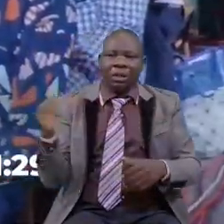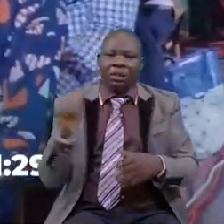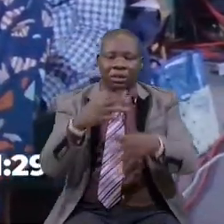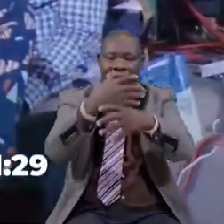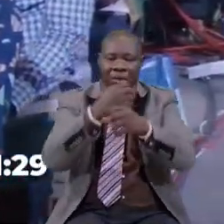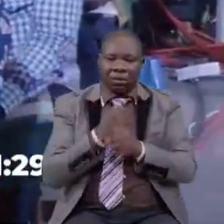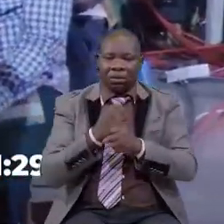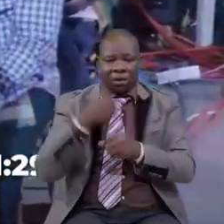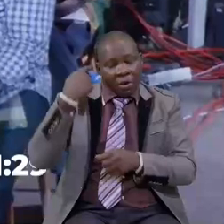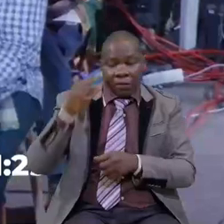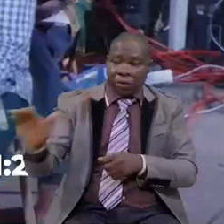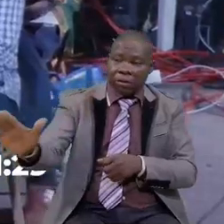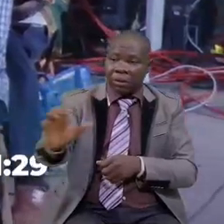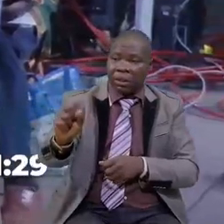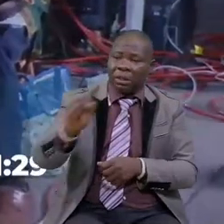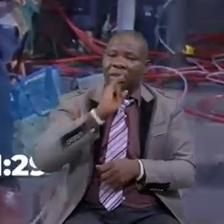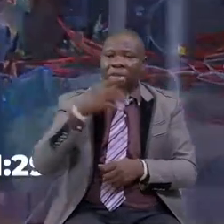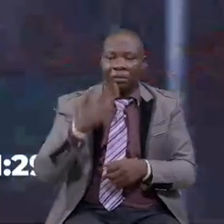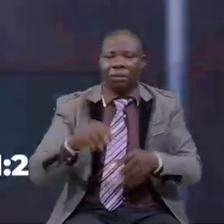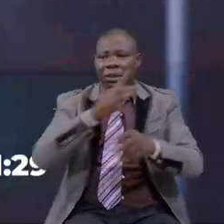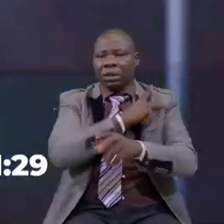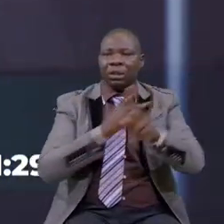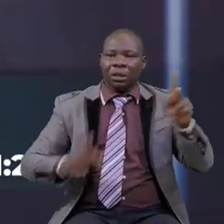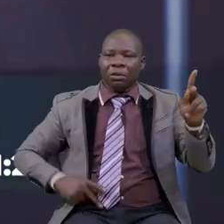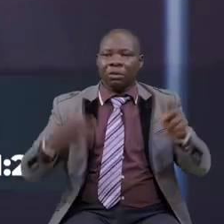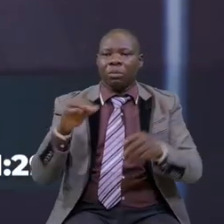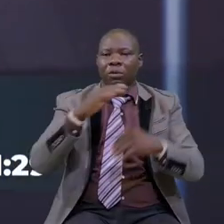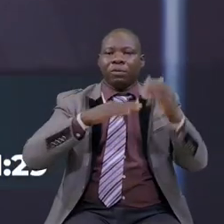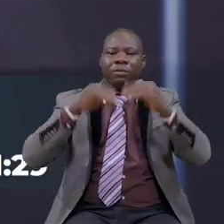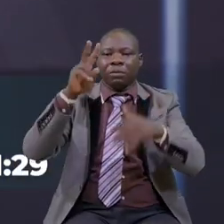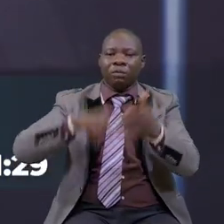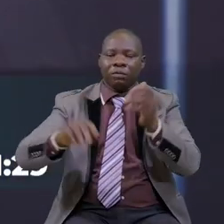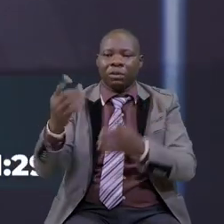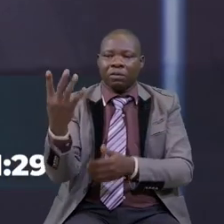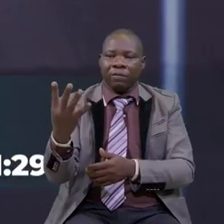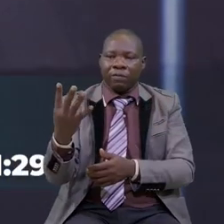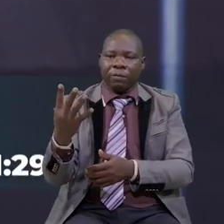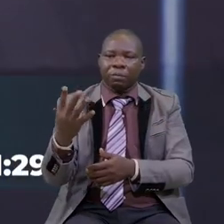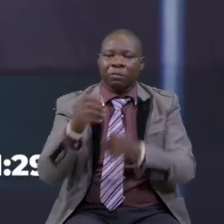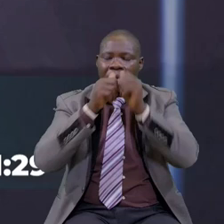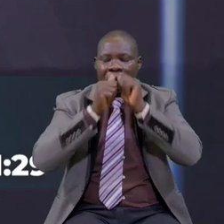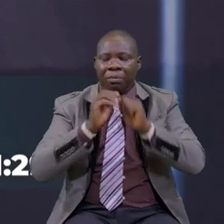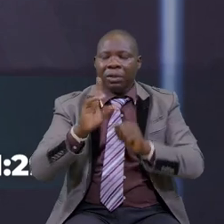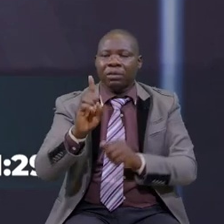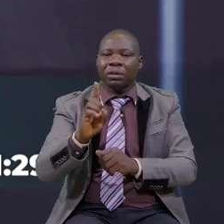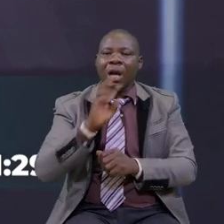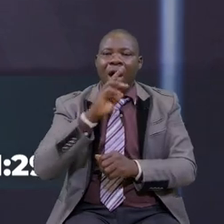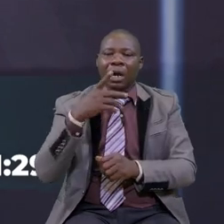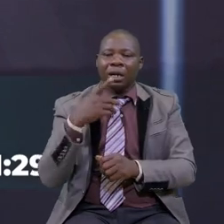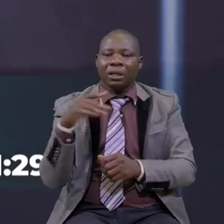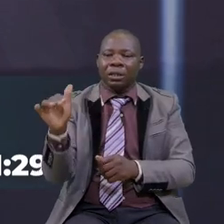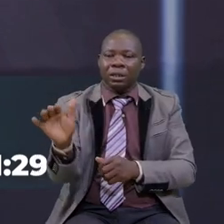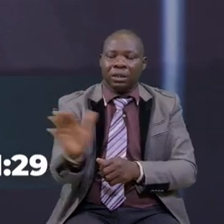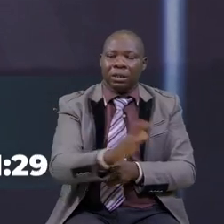reçoivent. On dit heureux, car le royaume des cieux est à eux. Verset 4, heureux,